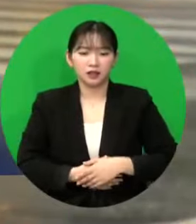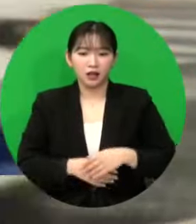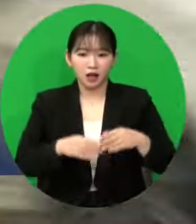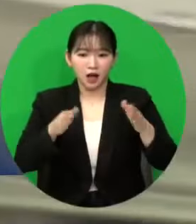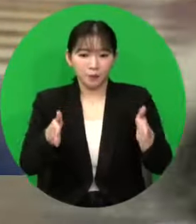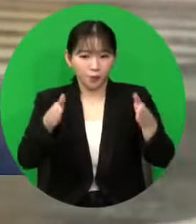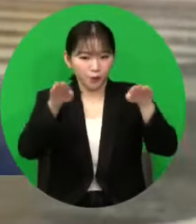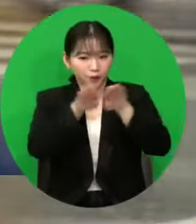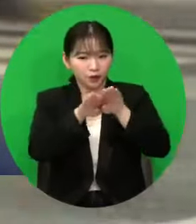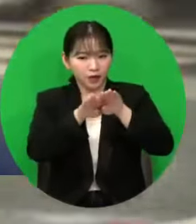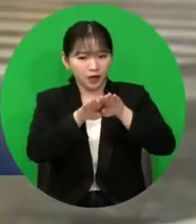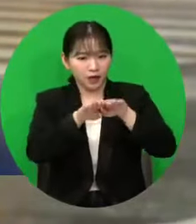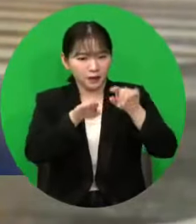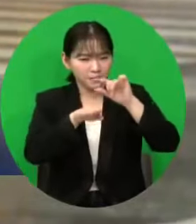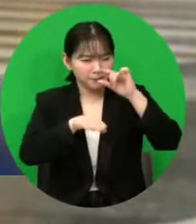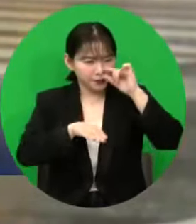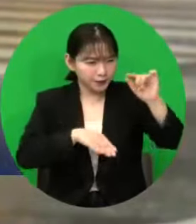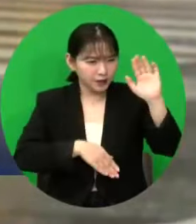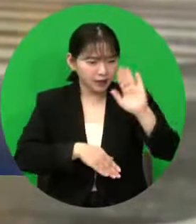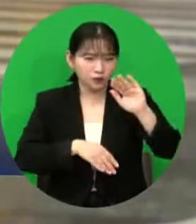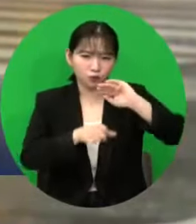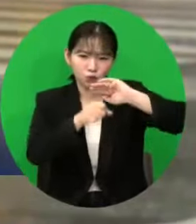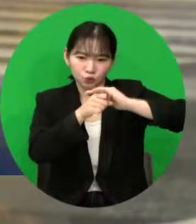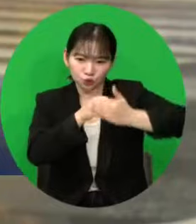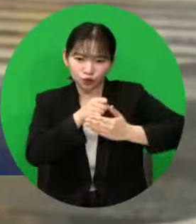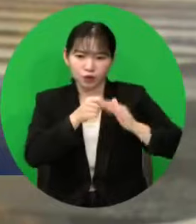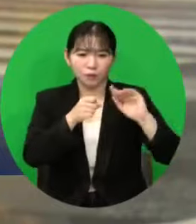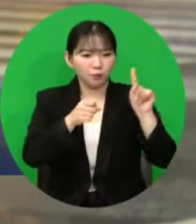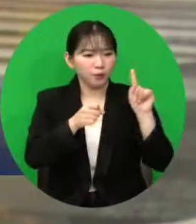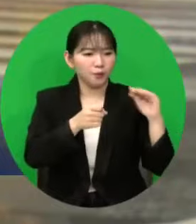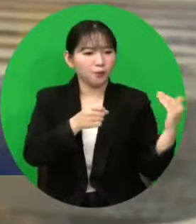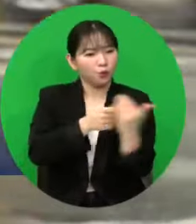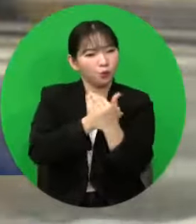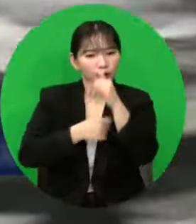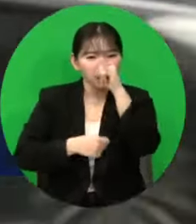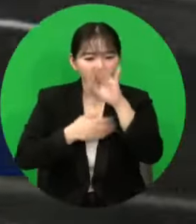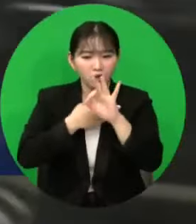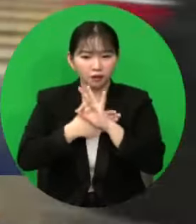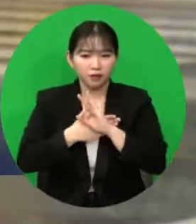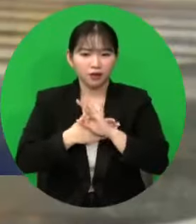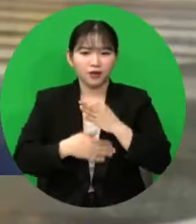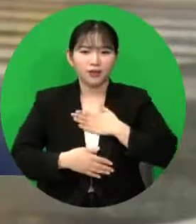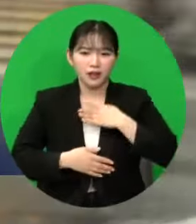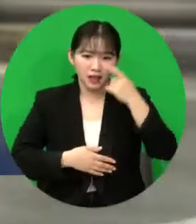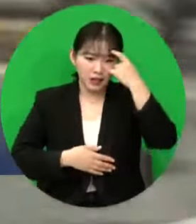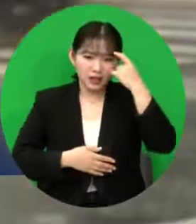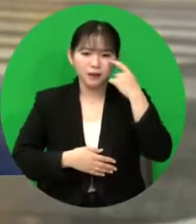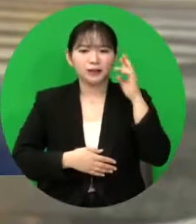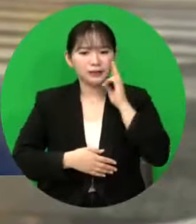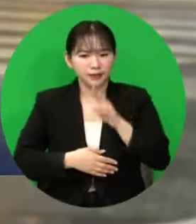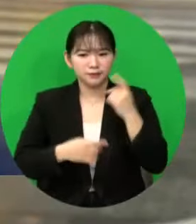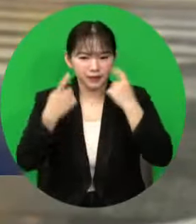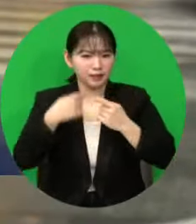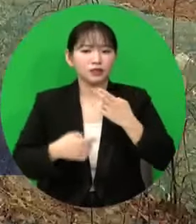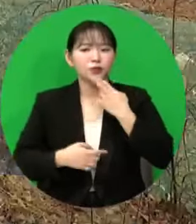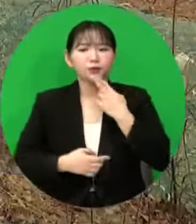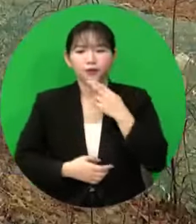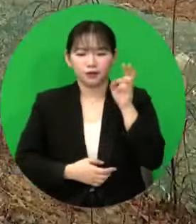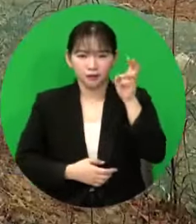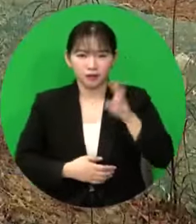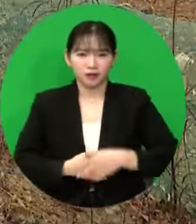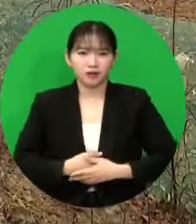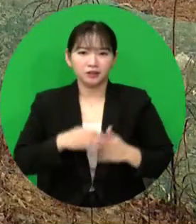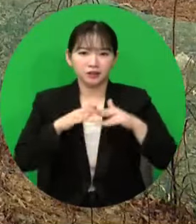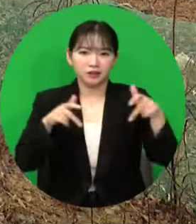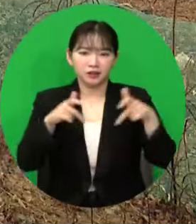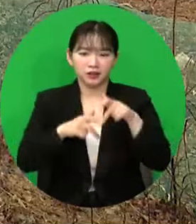않았다면 둥글게 마무리가 되었거나 보호막이 있었다면 제 이마는 그렇게 심하게 다치지 않았을 거예요.